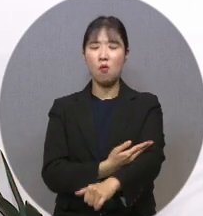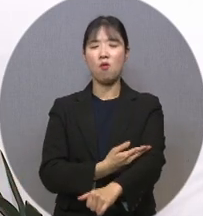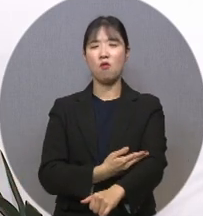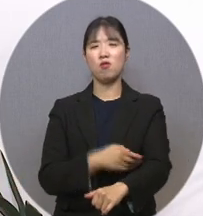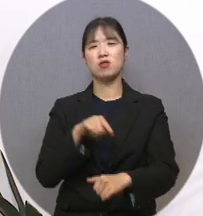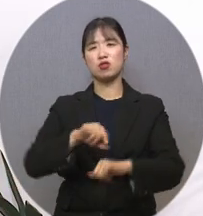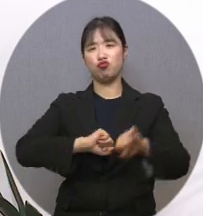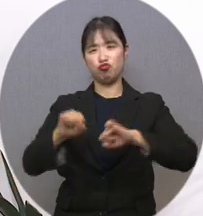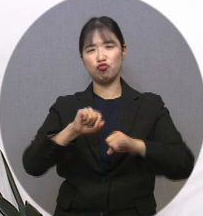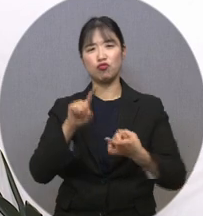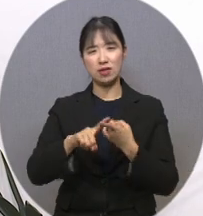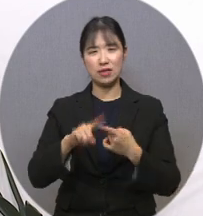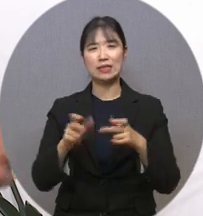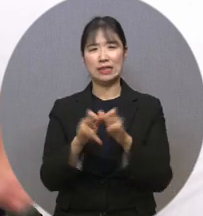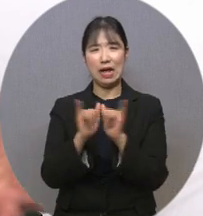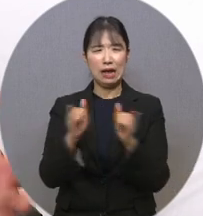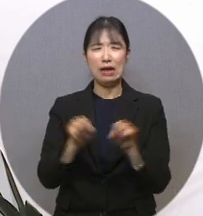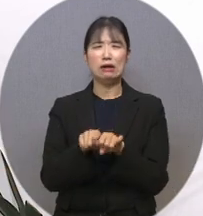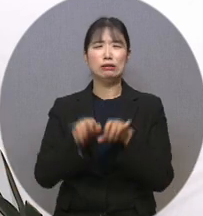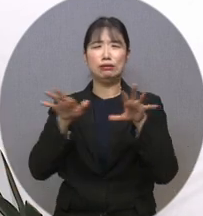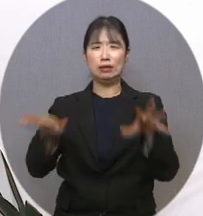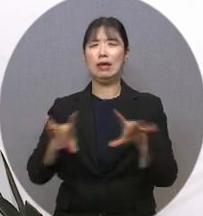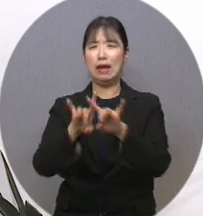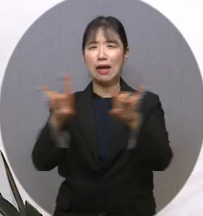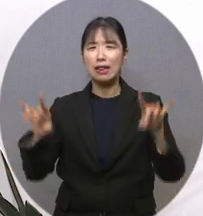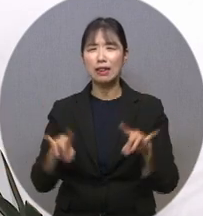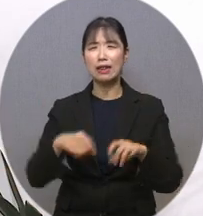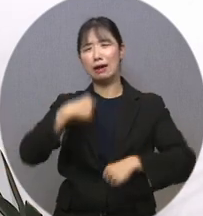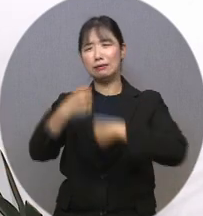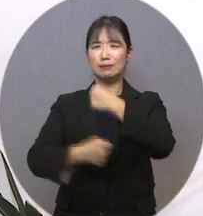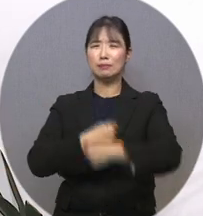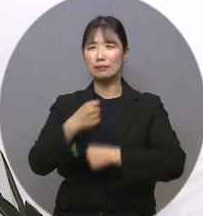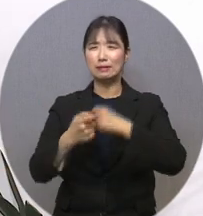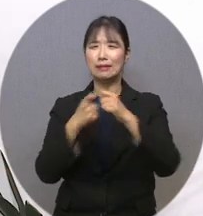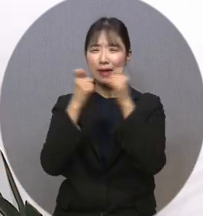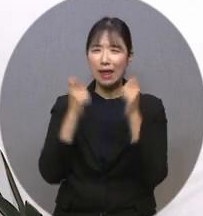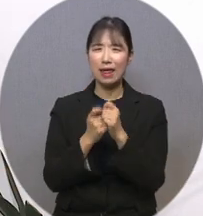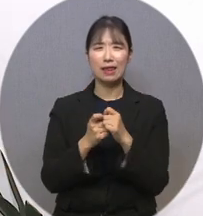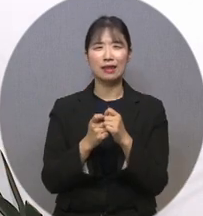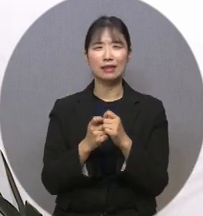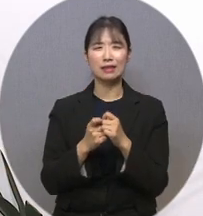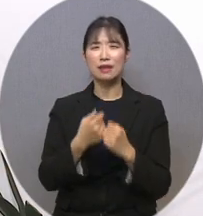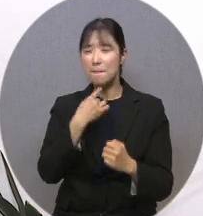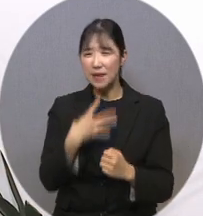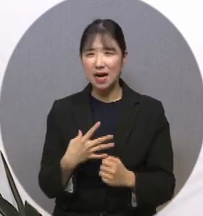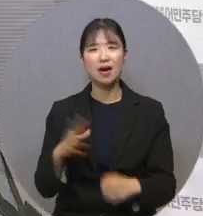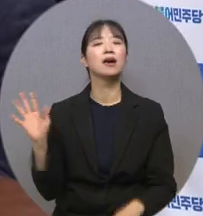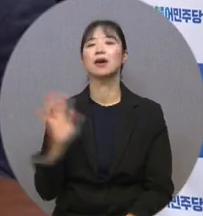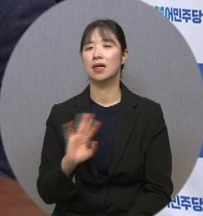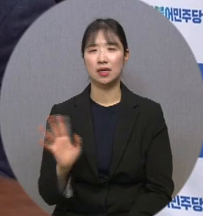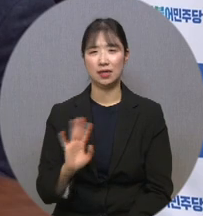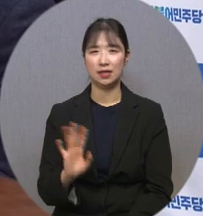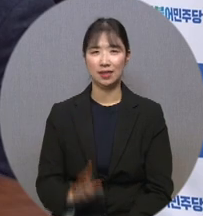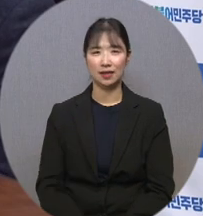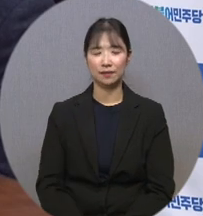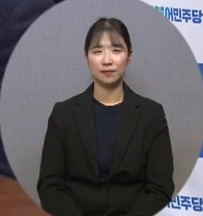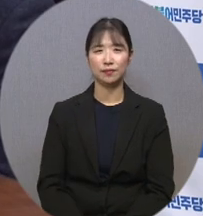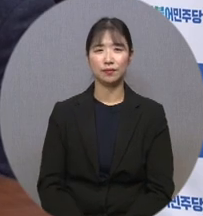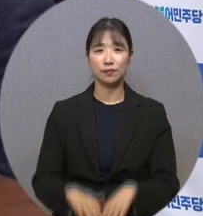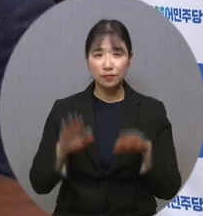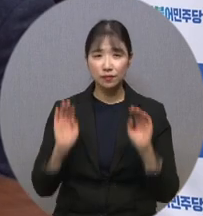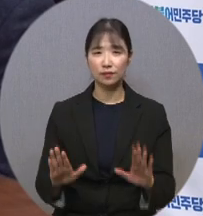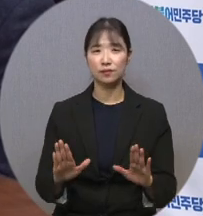대해서는 장애인들이 흩어져서 각자의 자기들 개별적인 각자 도생만 할 것이 아니라